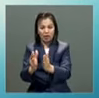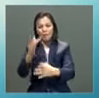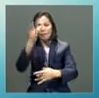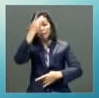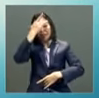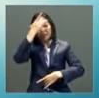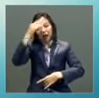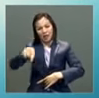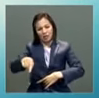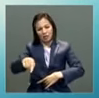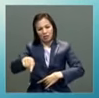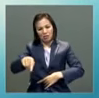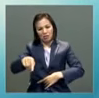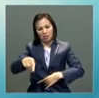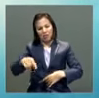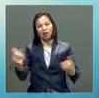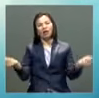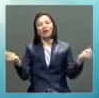วย